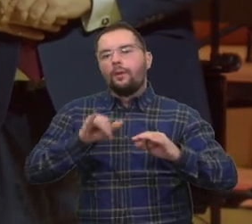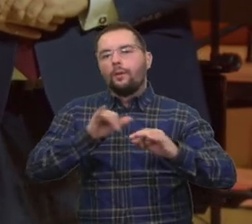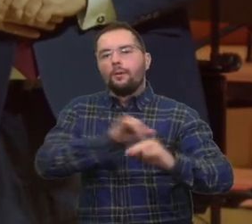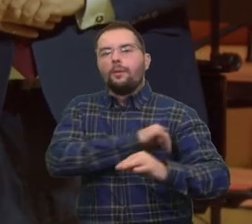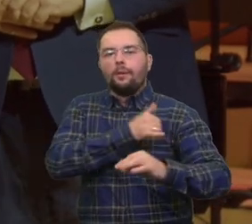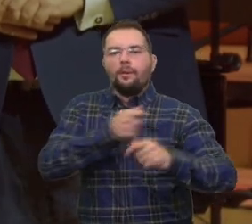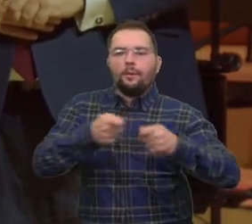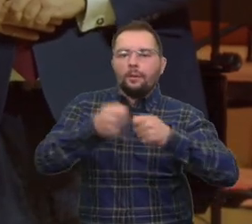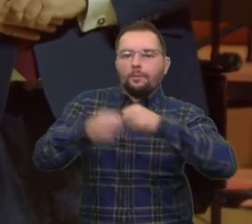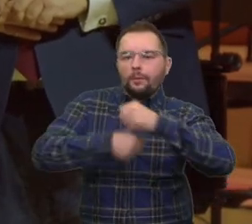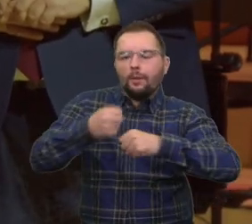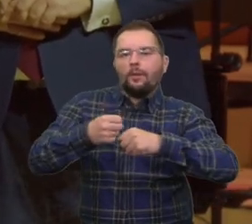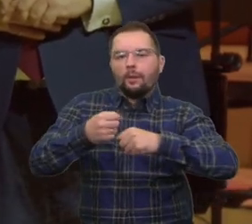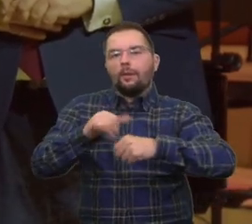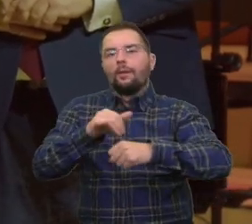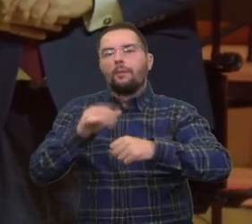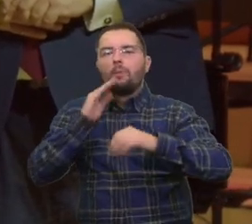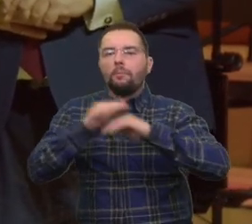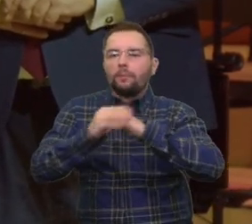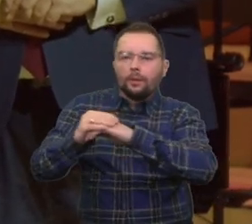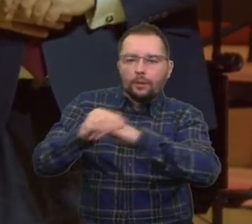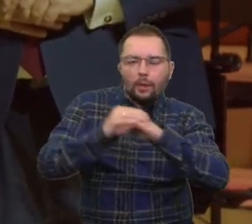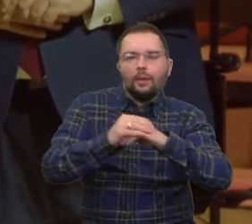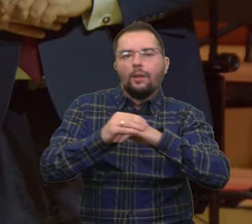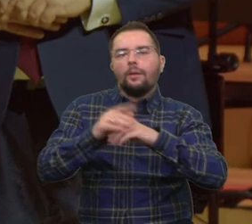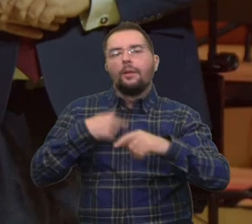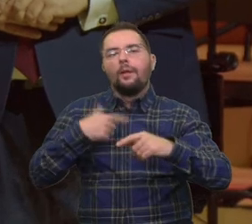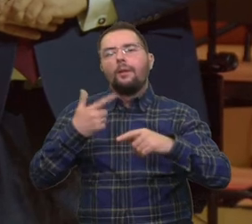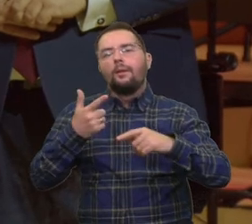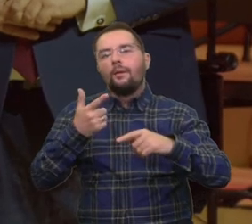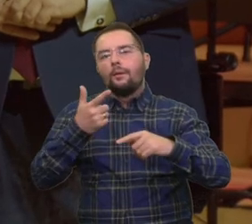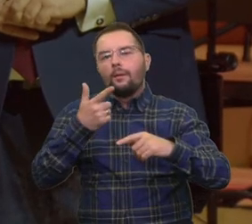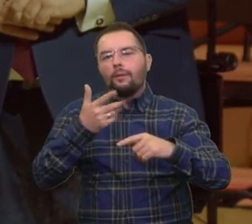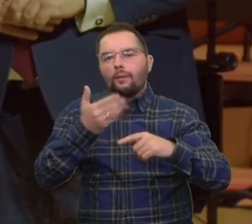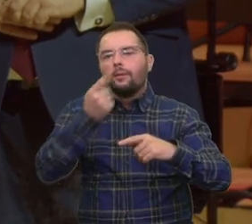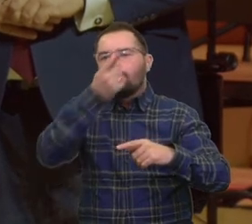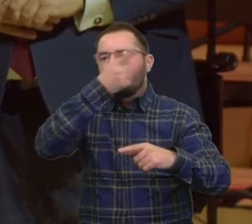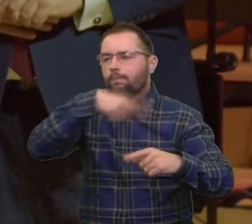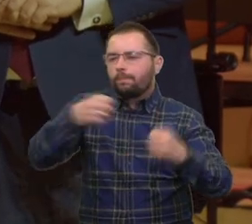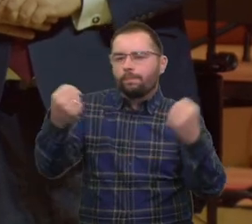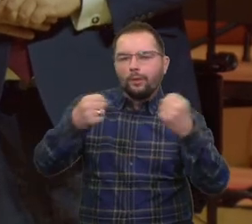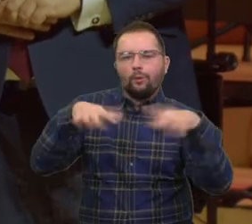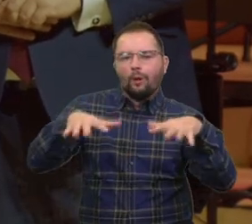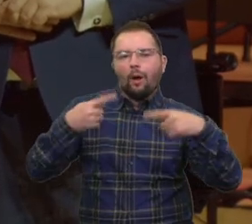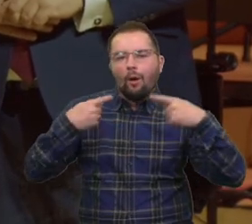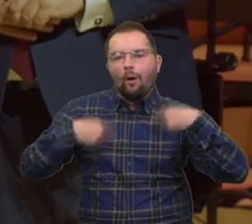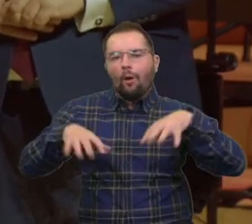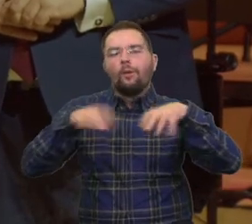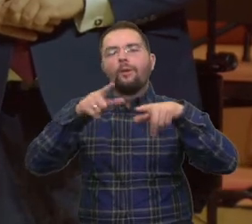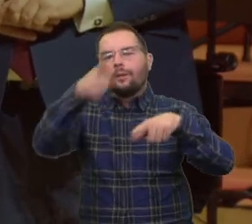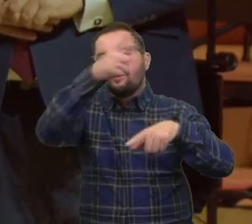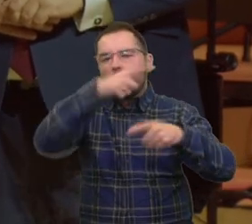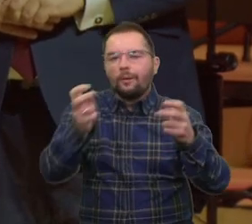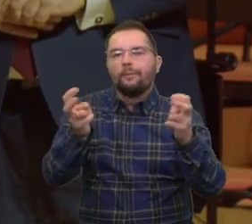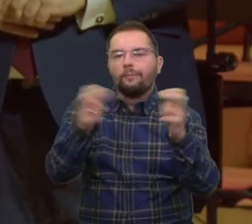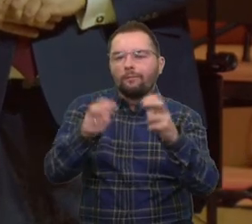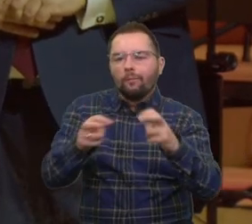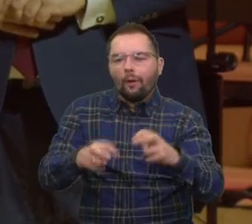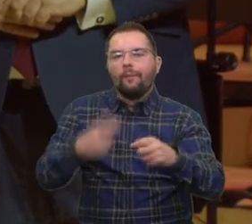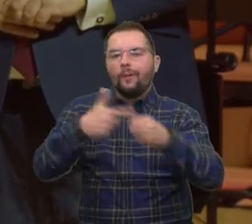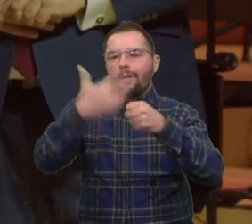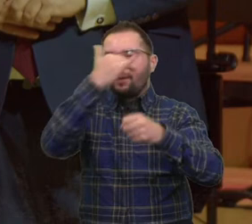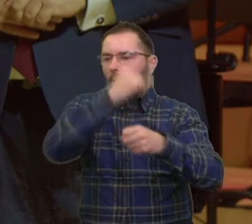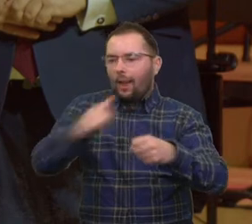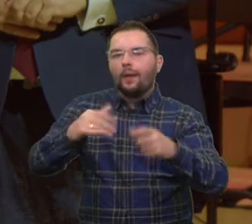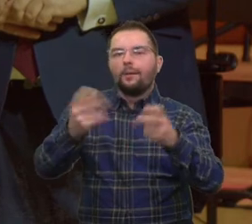starostów przemawiać, ale pozwólcie, bo zdaję sobie sprawę, jak wiele jest osób na tej sali, które tworzyły ten samorząd przez 25